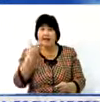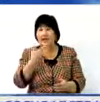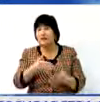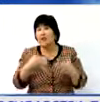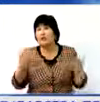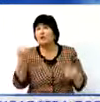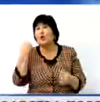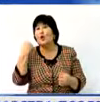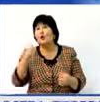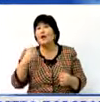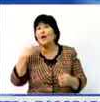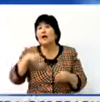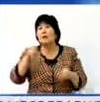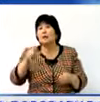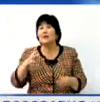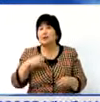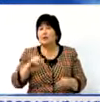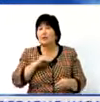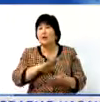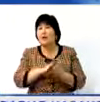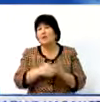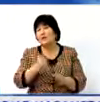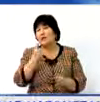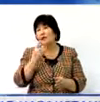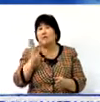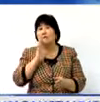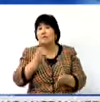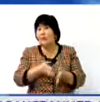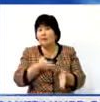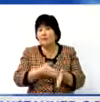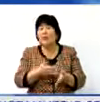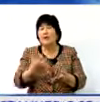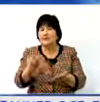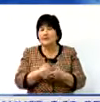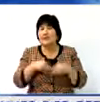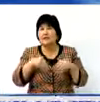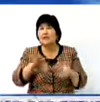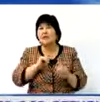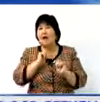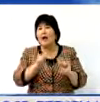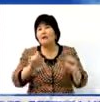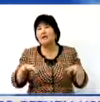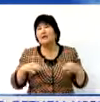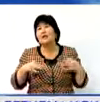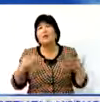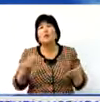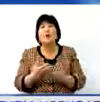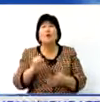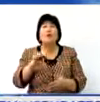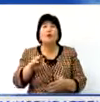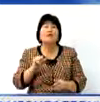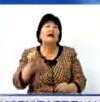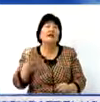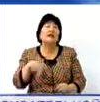большой подвиг рисовода, в котором пришлось работать в условиях маловодья. По традиции, достижения аграриев были отмечены на празднике нового урожая